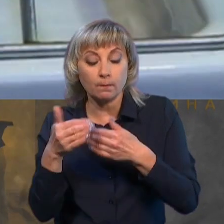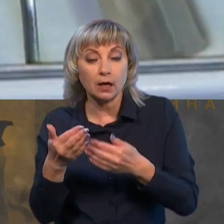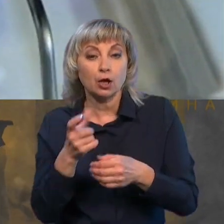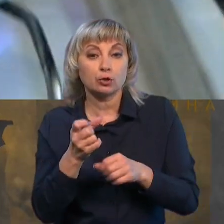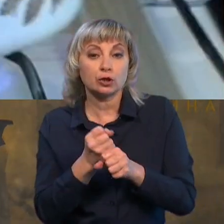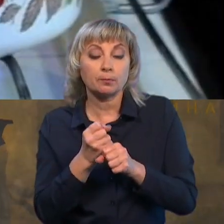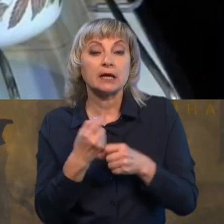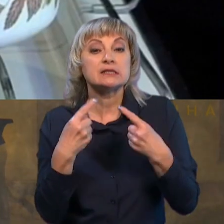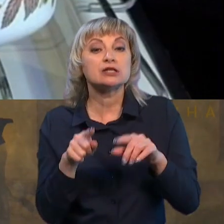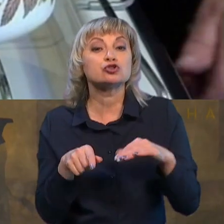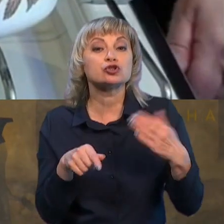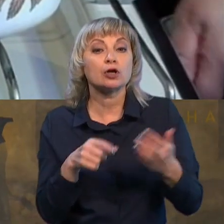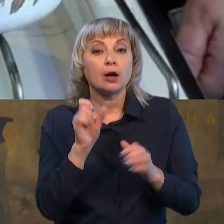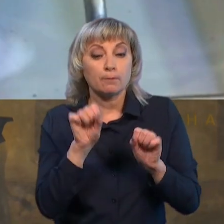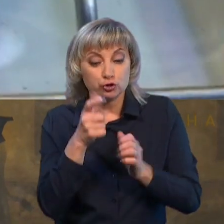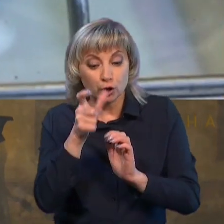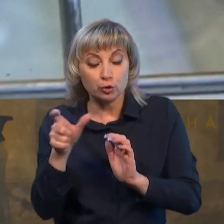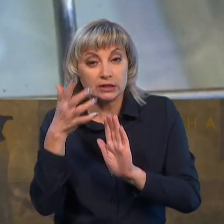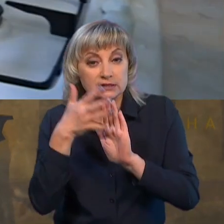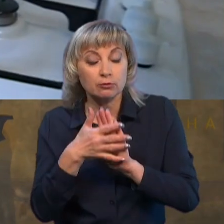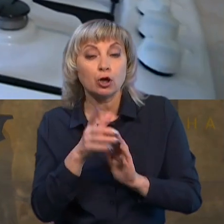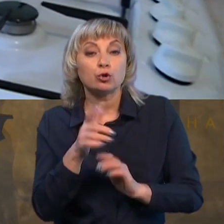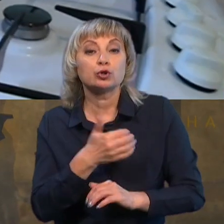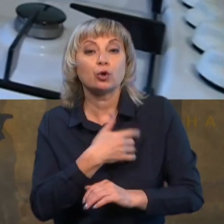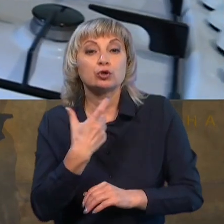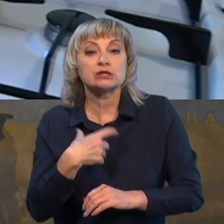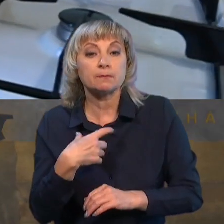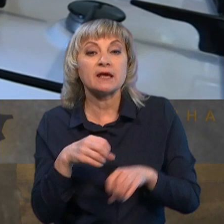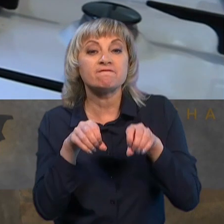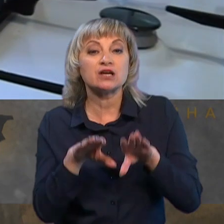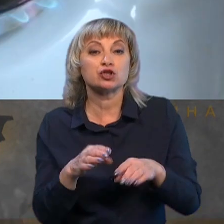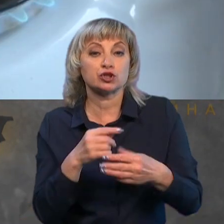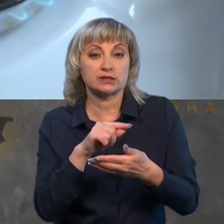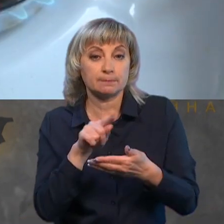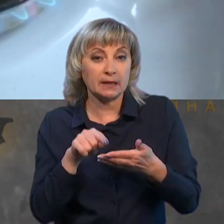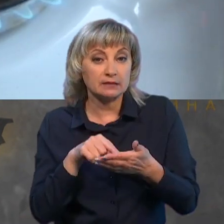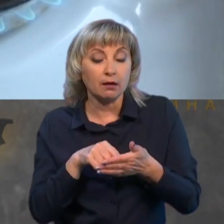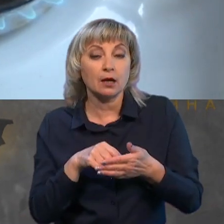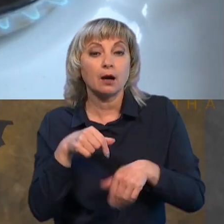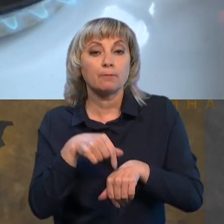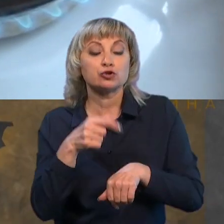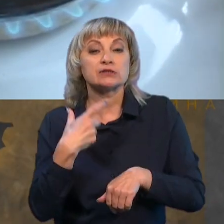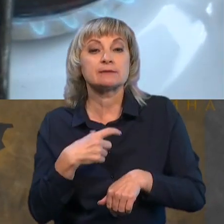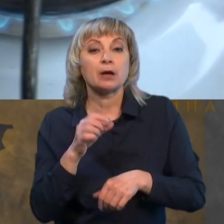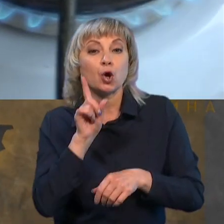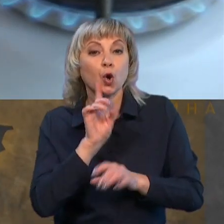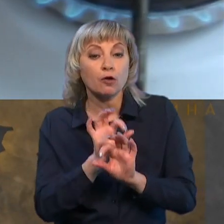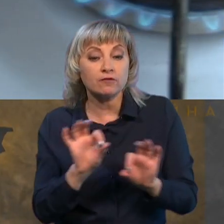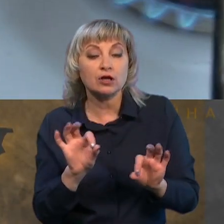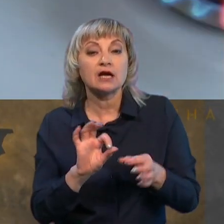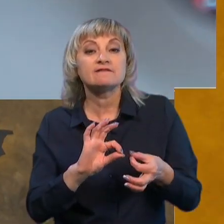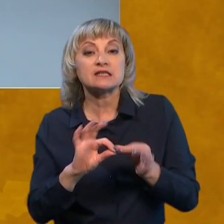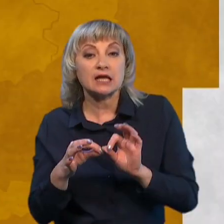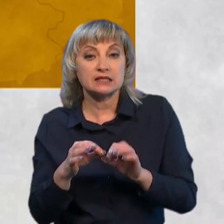іншої сторони, можна людей зрозуміти, тобто вони хочуть якби, собі вирішити ці питання і почувати себе комфортно навіть в такій складній